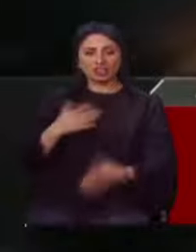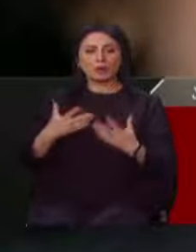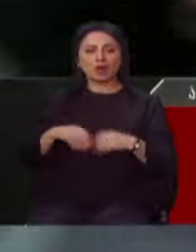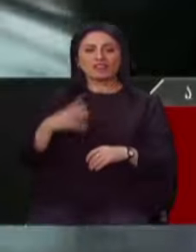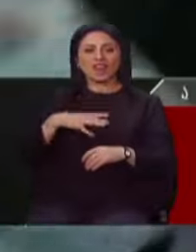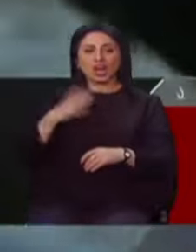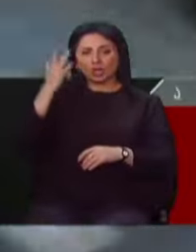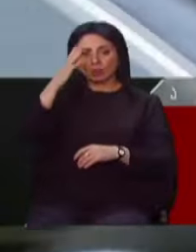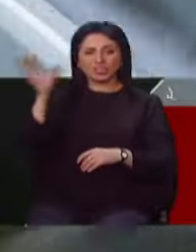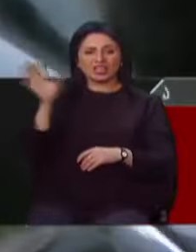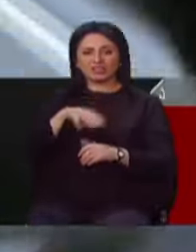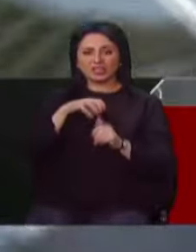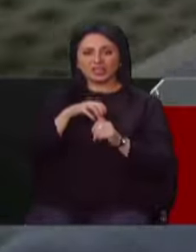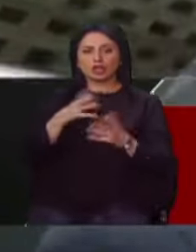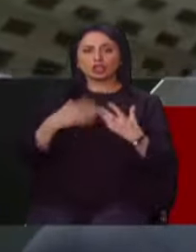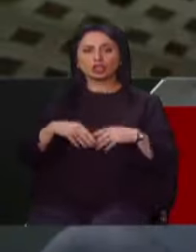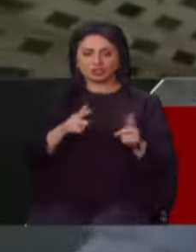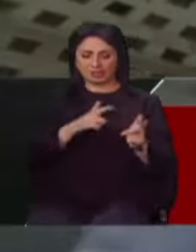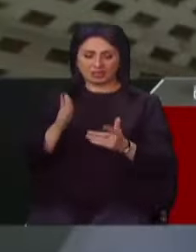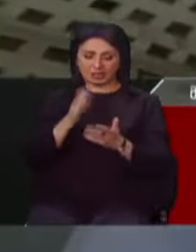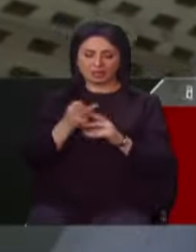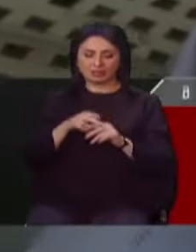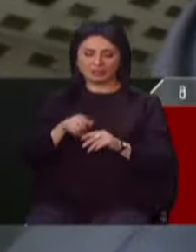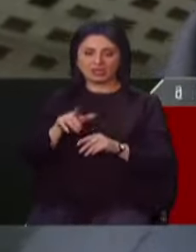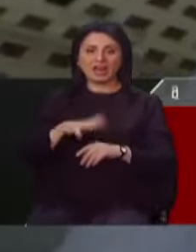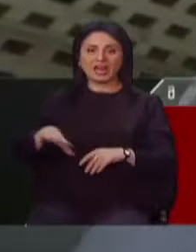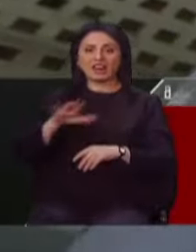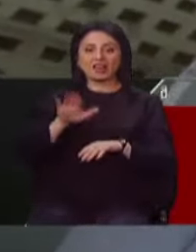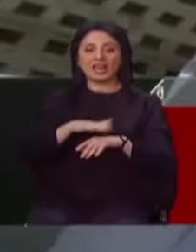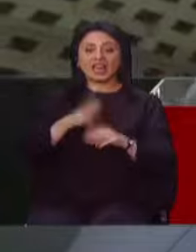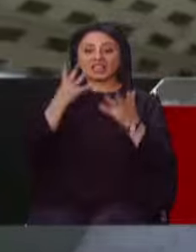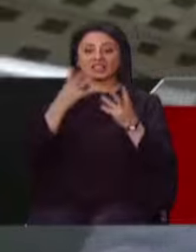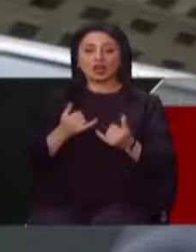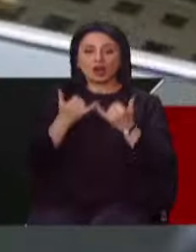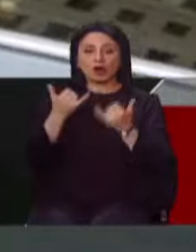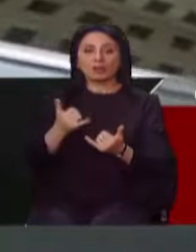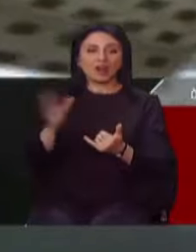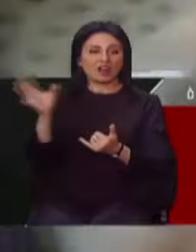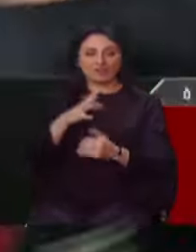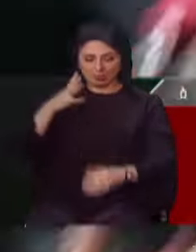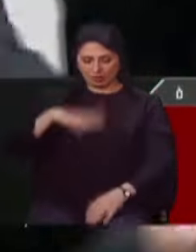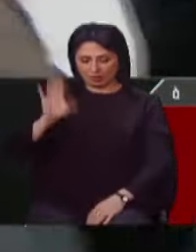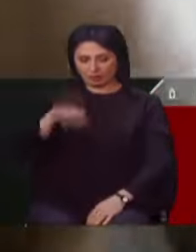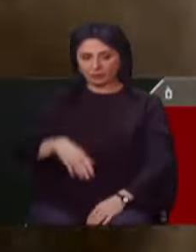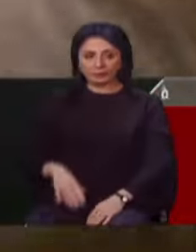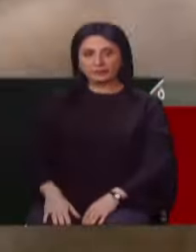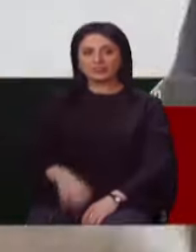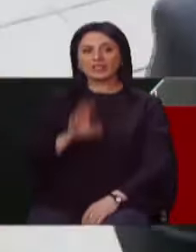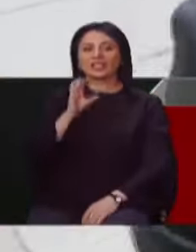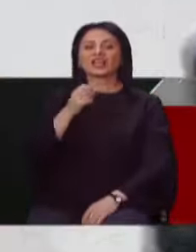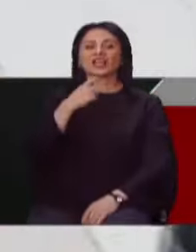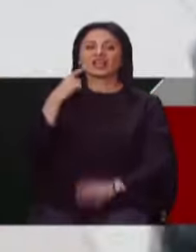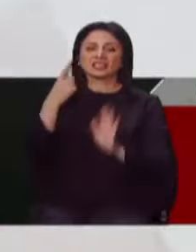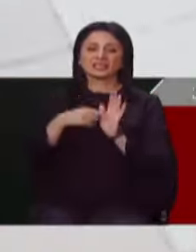და ქართული ოცნების ყველა ლიდერის ოჯახი მზად არის იმისთვის, რომ ამ ქვეყნის კეთილდღეობისთვის ყველაფერი აიტანო. ჯერ კიდევ